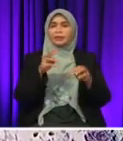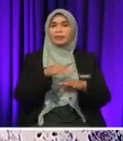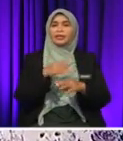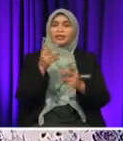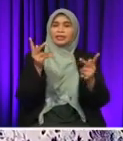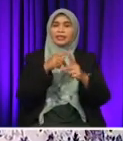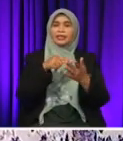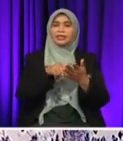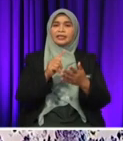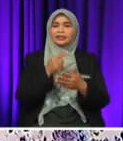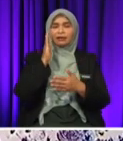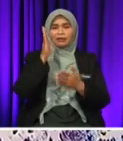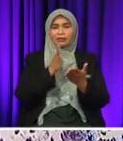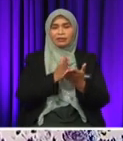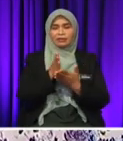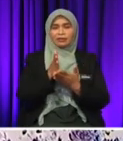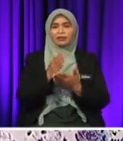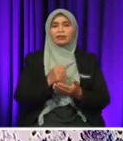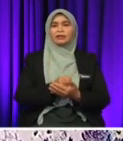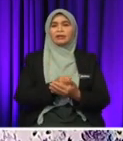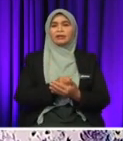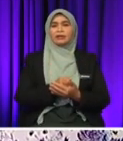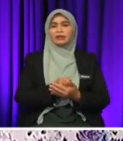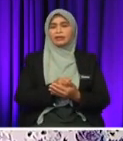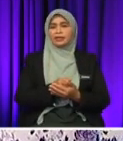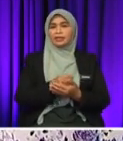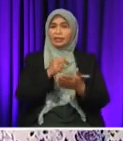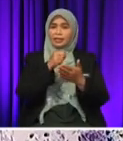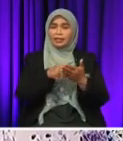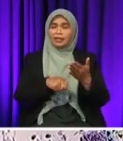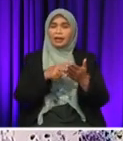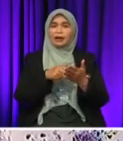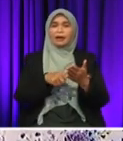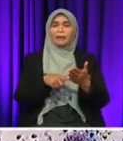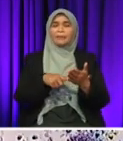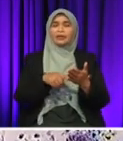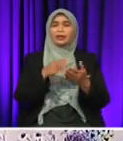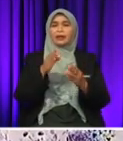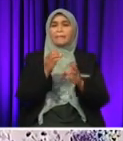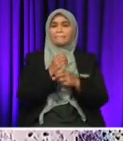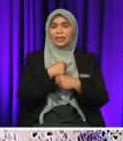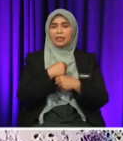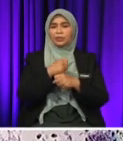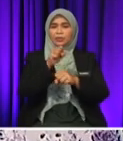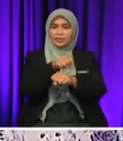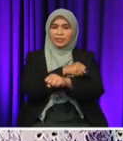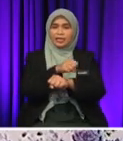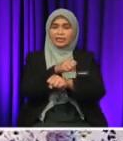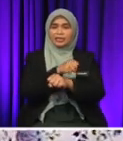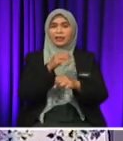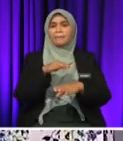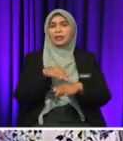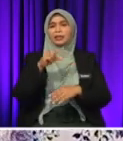kita akan terus kita sudah paham maksud tadi apa kita akan menilai apakah bentuk sajak pada